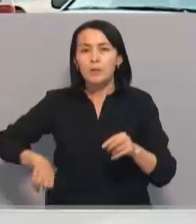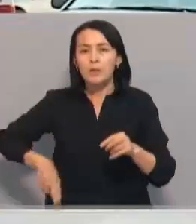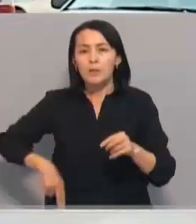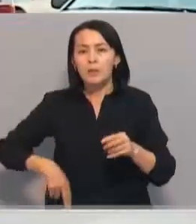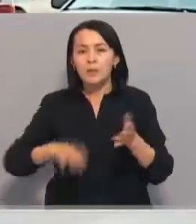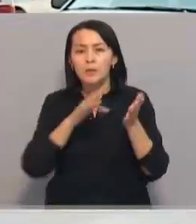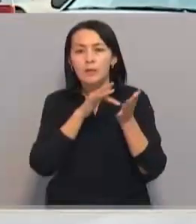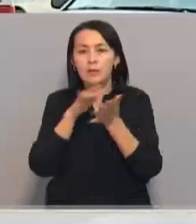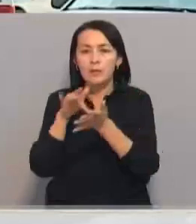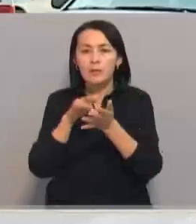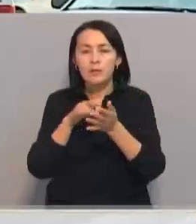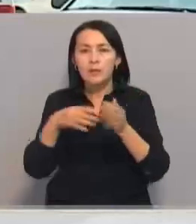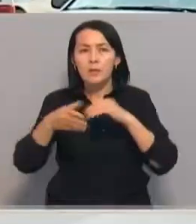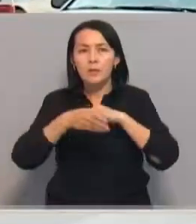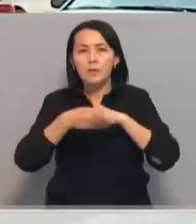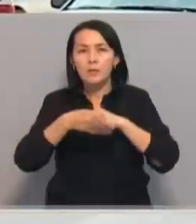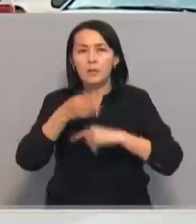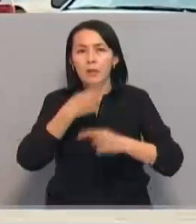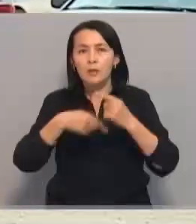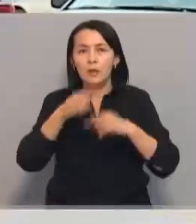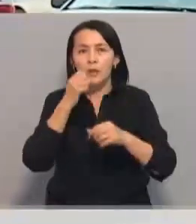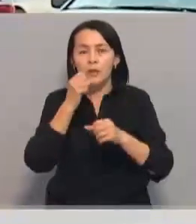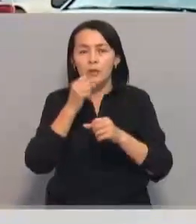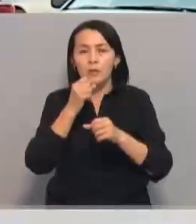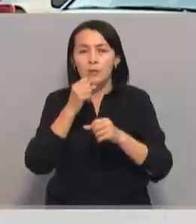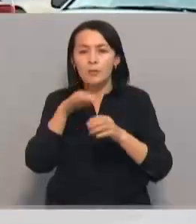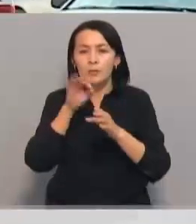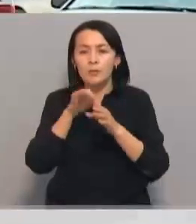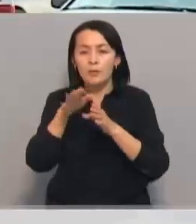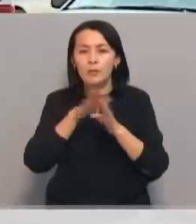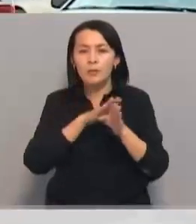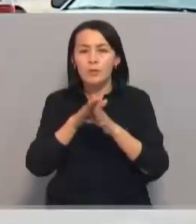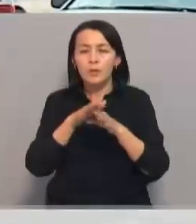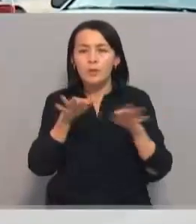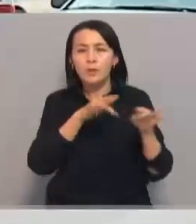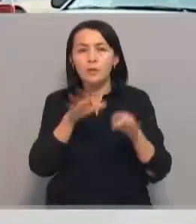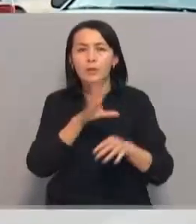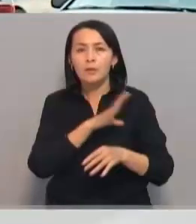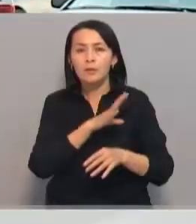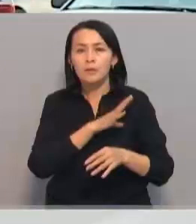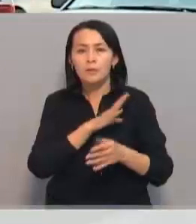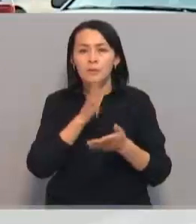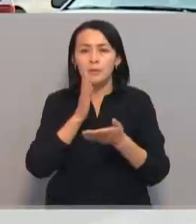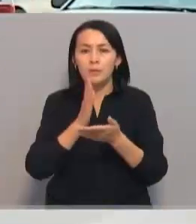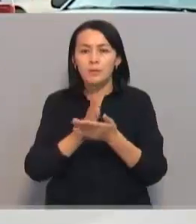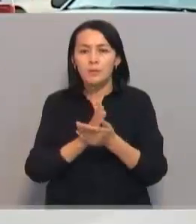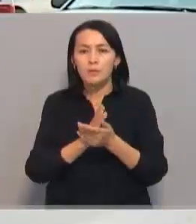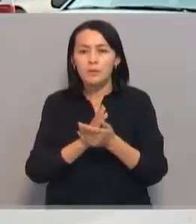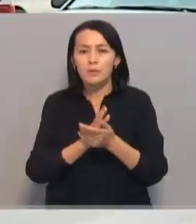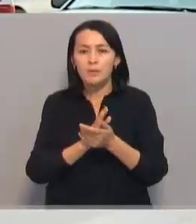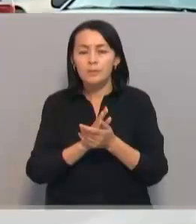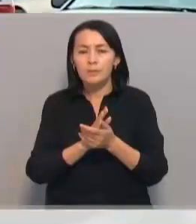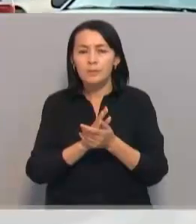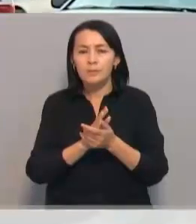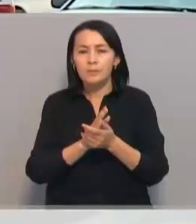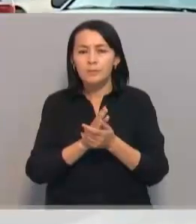сыбайлас жемқорлықтың алдын алу мақсатында жүргізіп жатқан іс-шара болып жатыр. Жалпы қазір 70-ке жуық мектеп директорлары келіп,